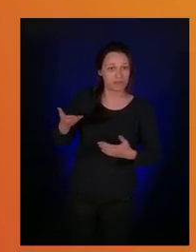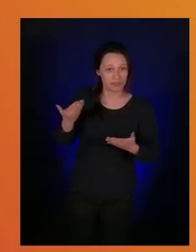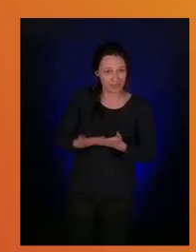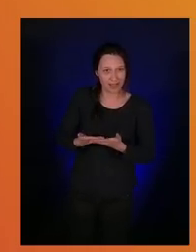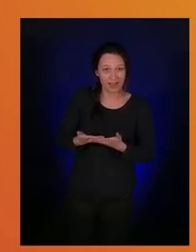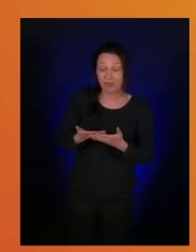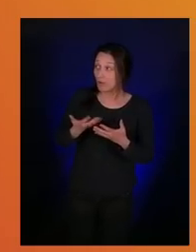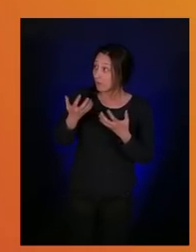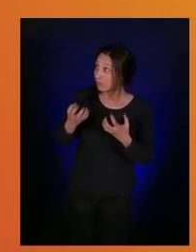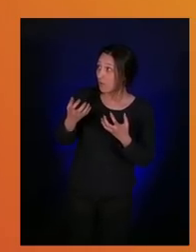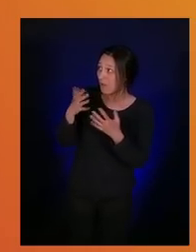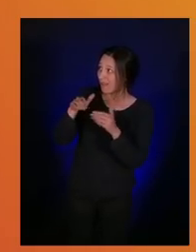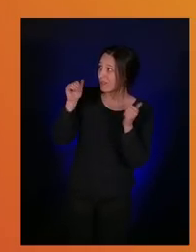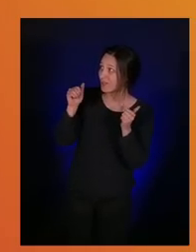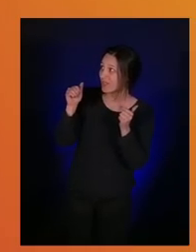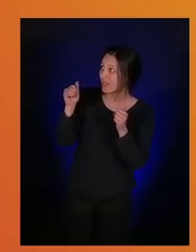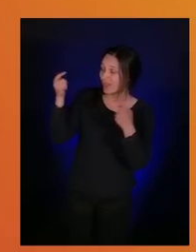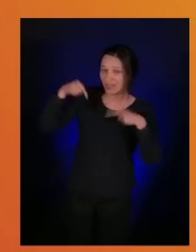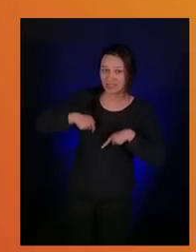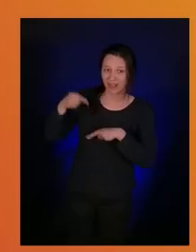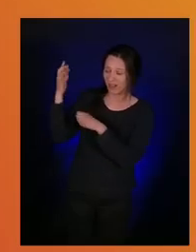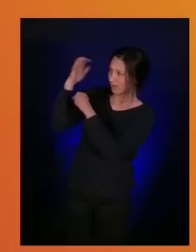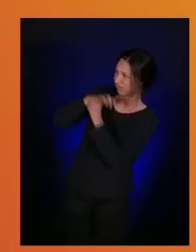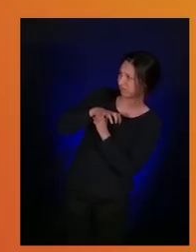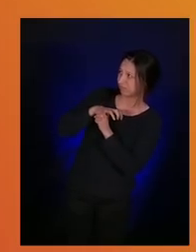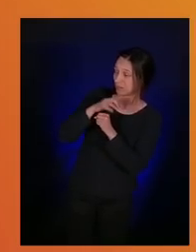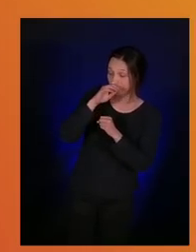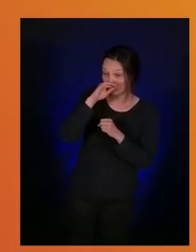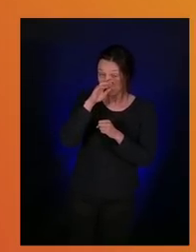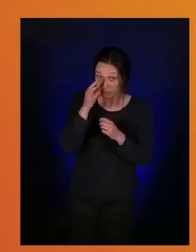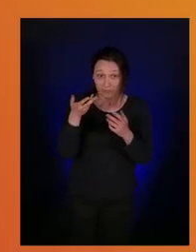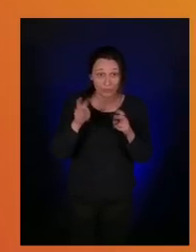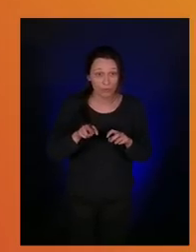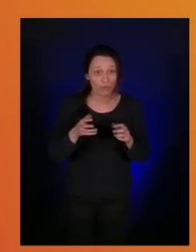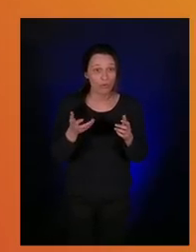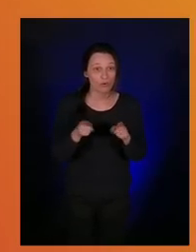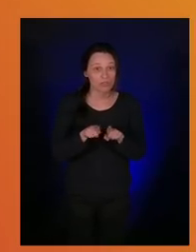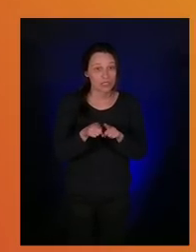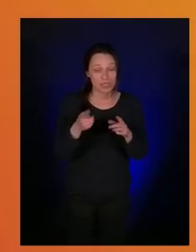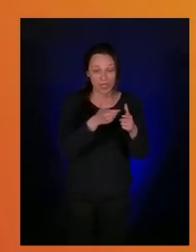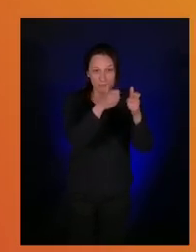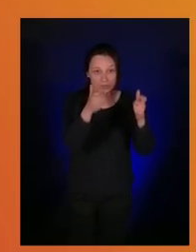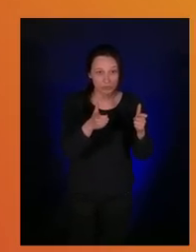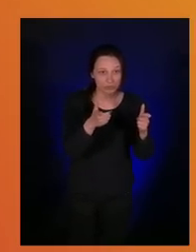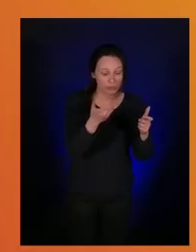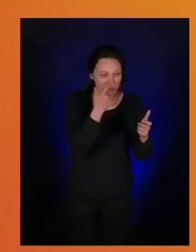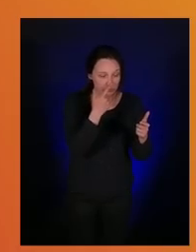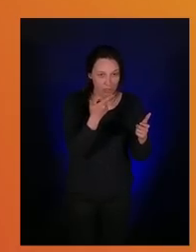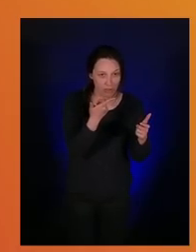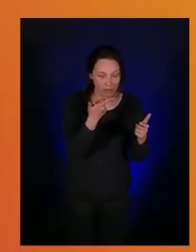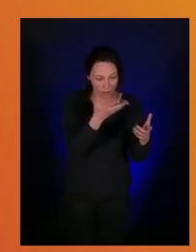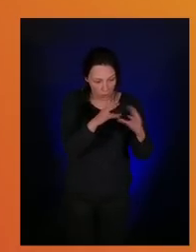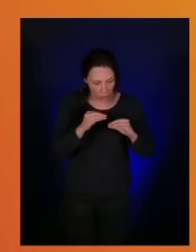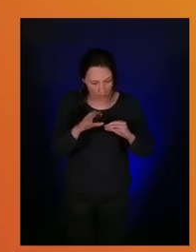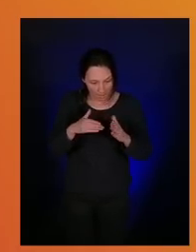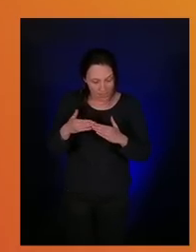répression d'État dont les ordres viennent d'en haut. Les terrains des institutions n'est pas le nôtre et on a pu en voir les limites.